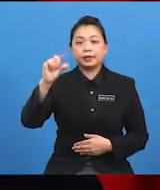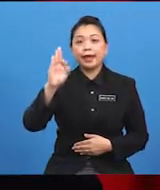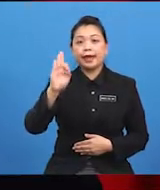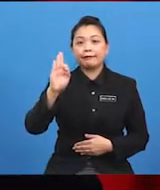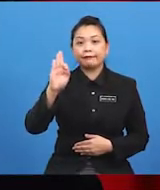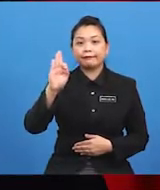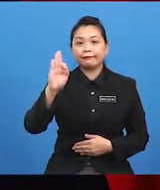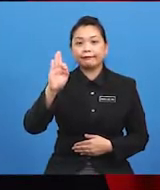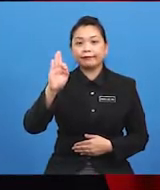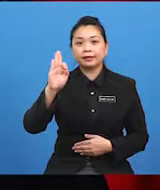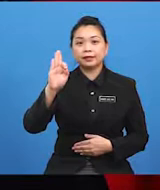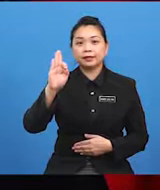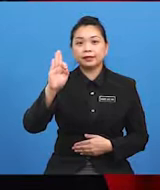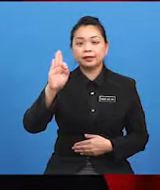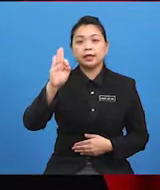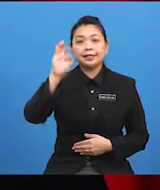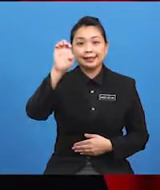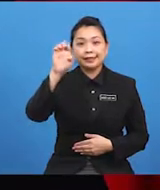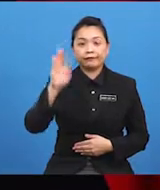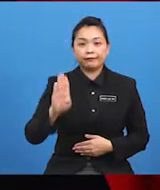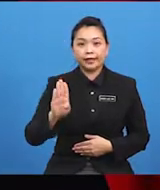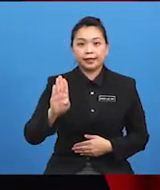F, E flat,